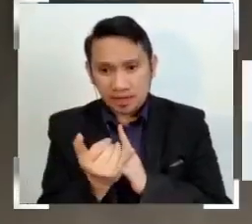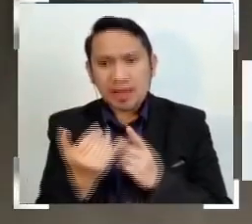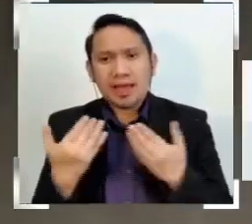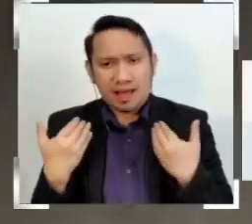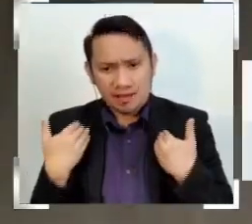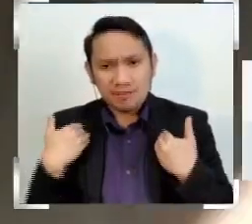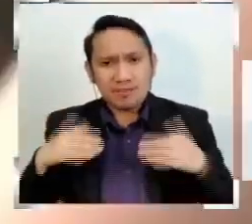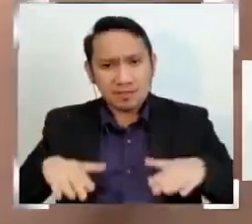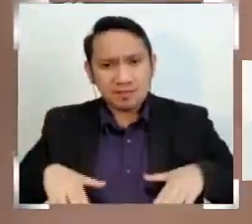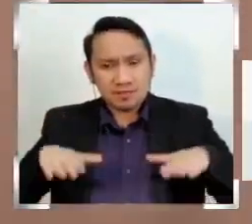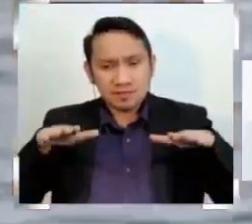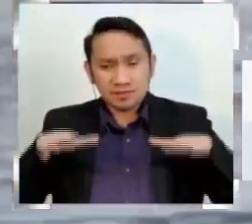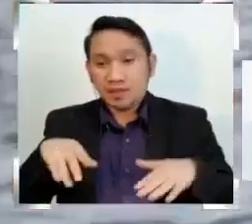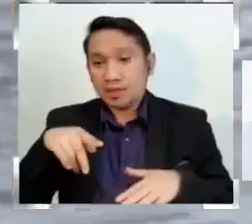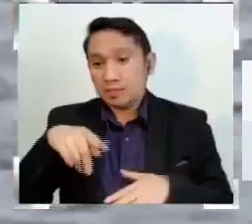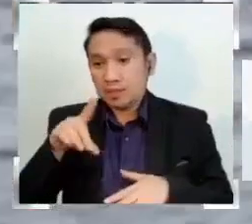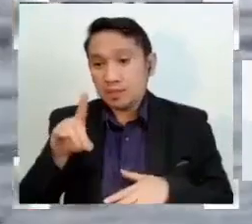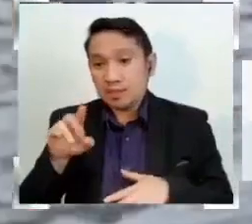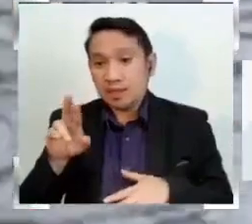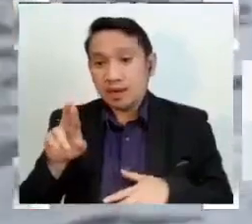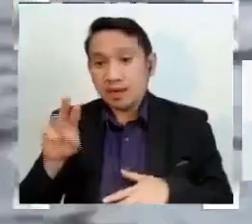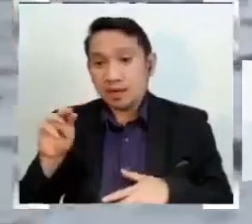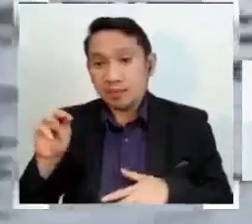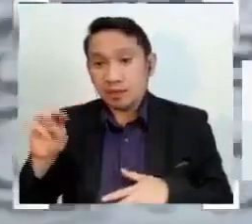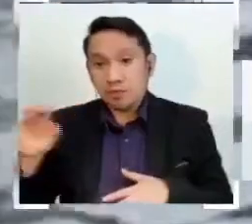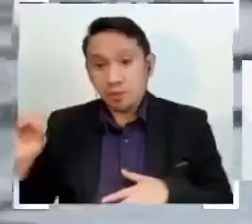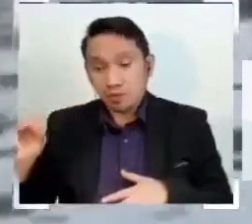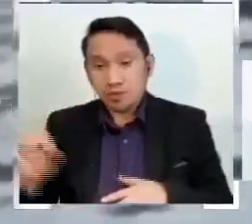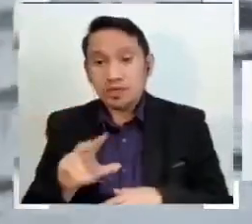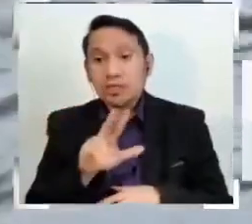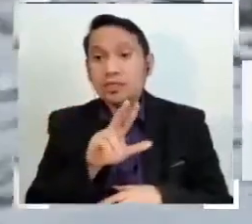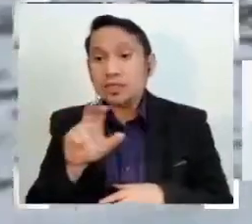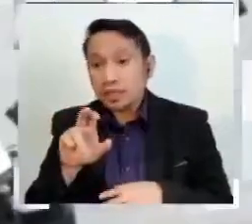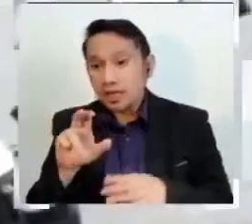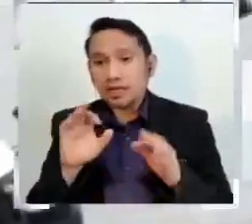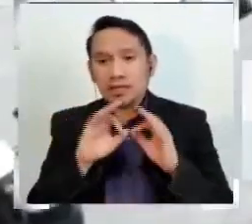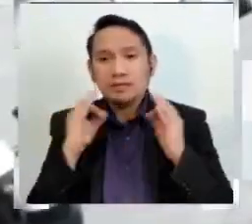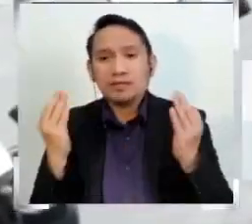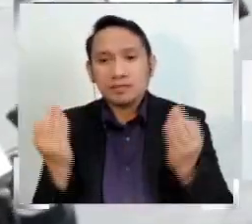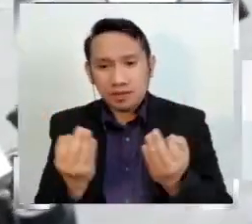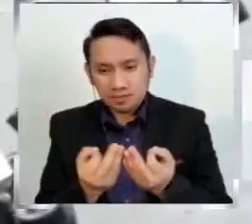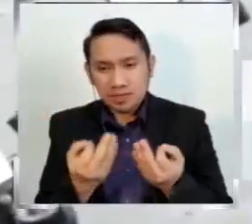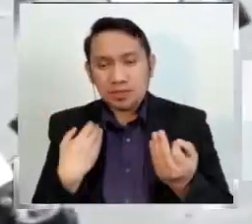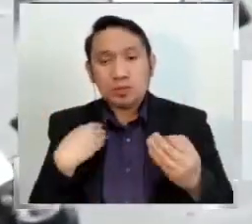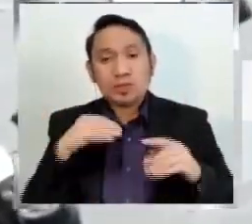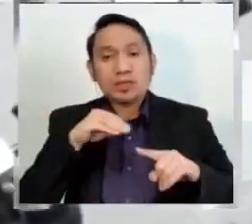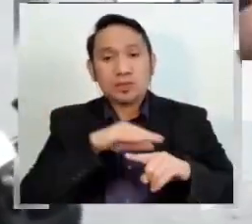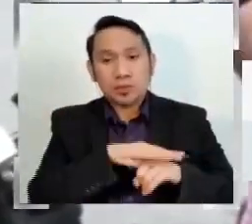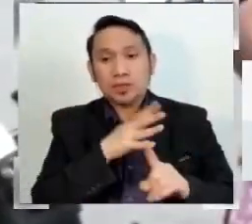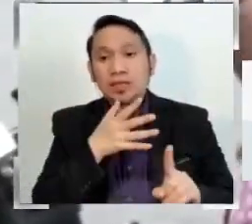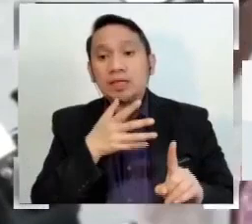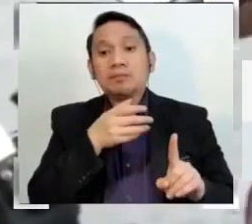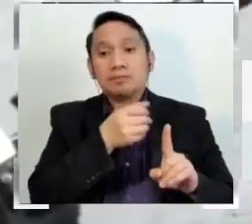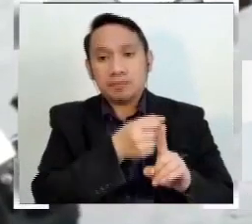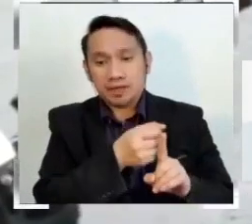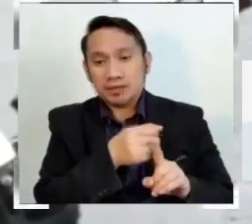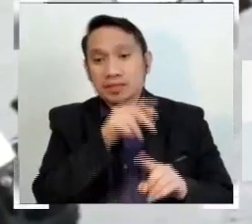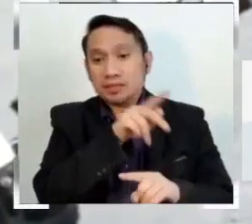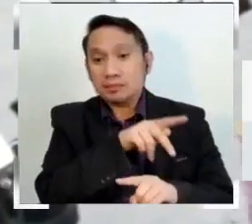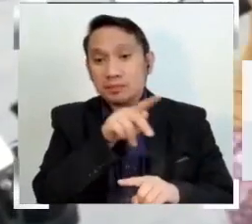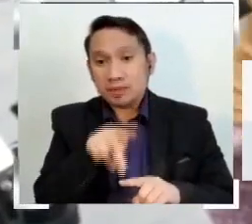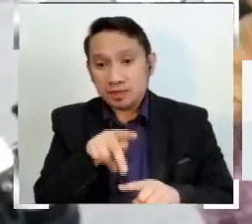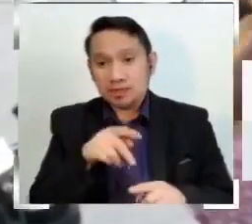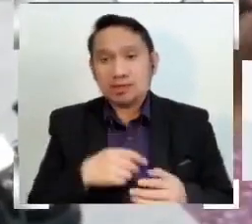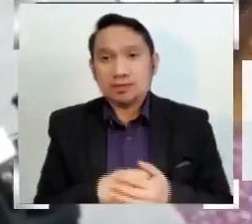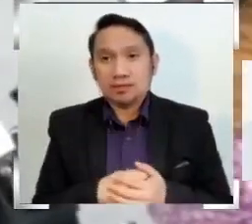sa PDRRMO. 300 pamilya ang apektado sa Makabebe. Taon-taon kasi dito, ang lubog dito sa amin.